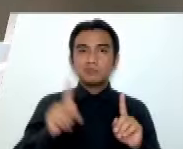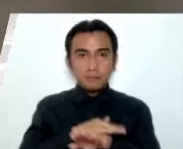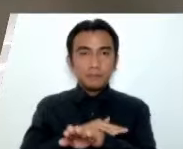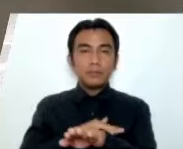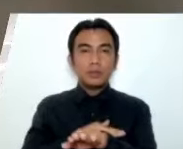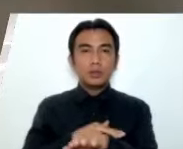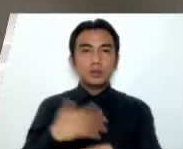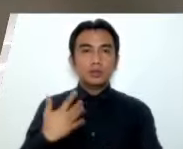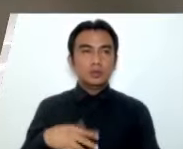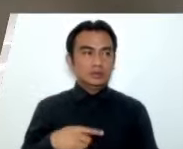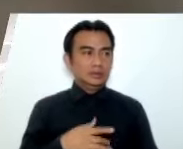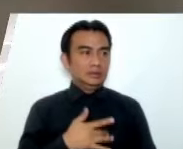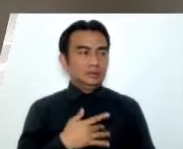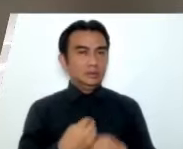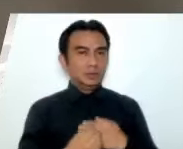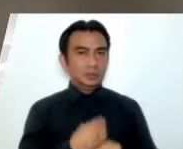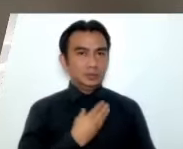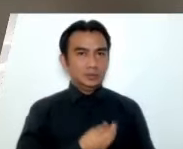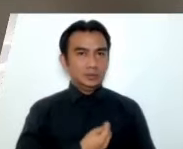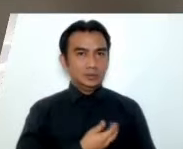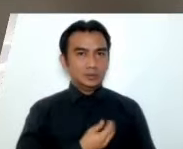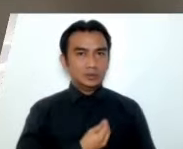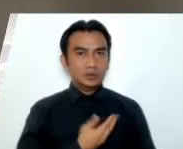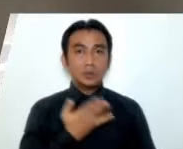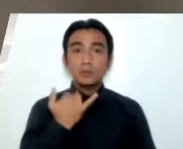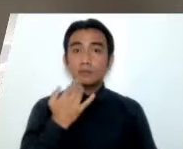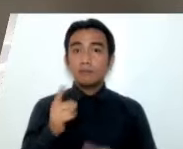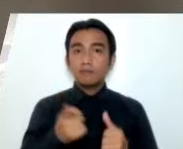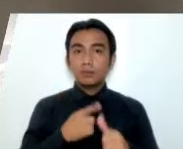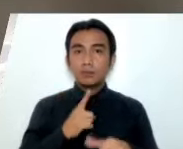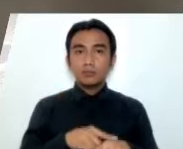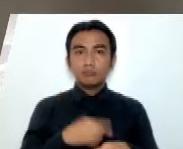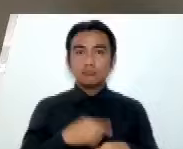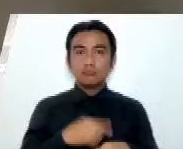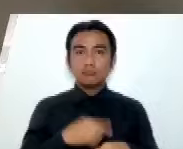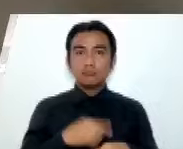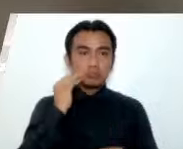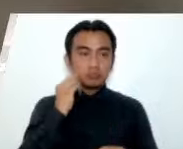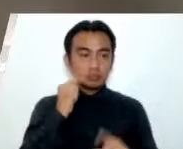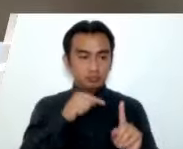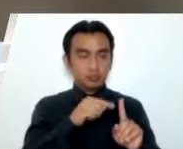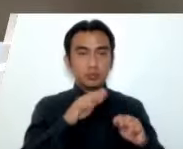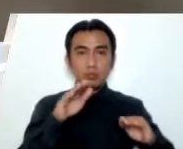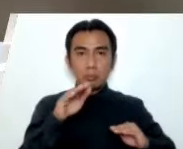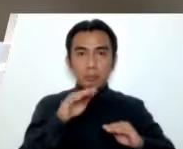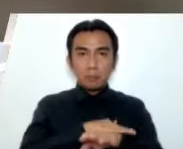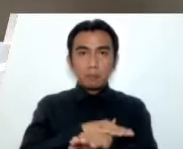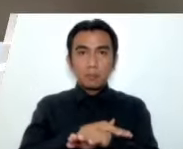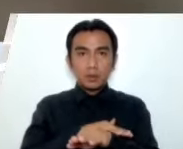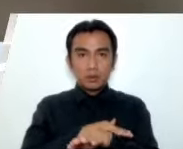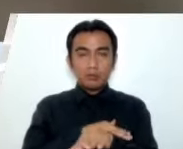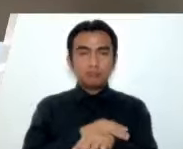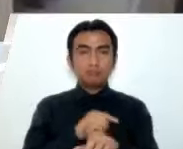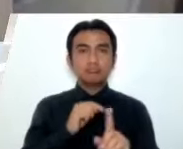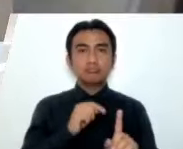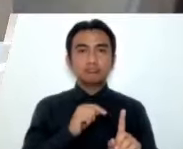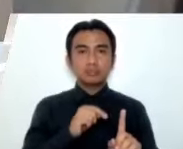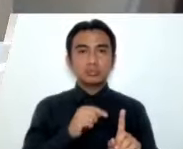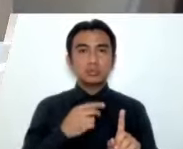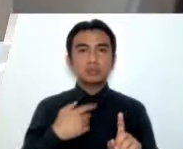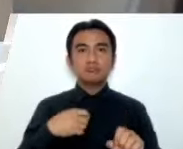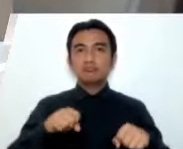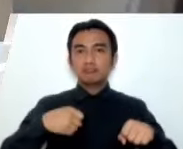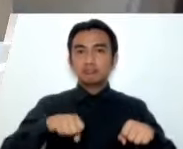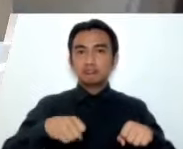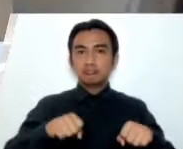part ko kasi first time pong may nangyaring ganun na dire-diretso po sa bahay na parcel driver.